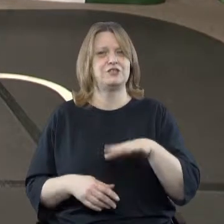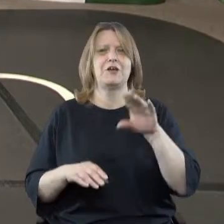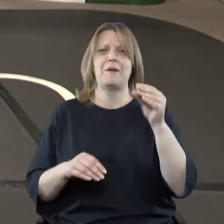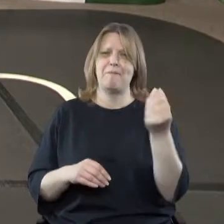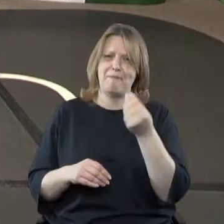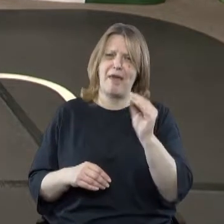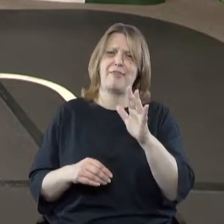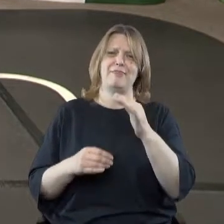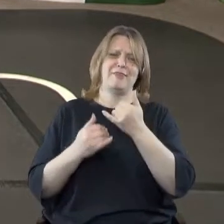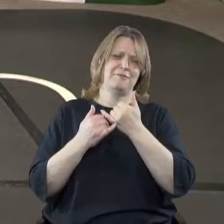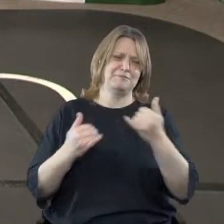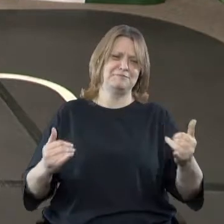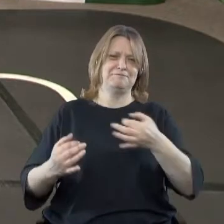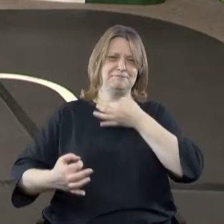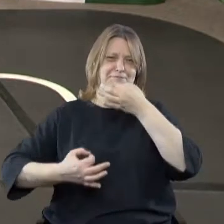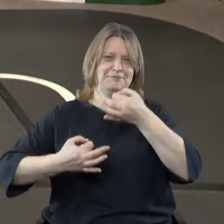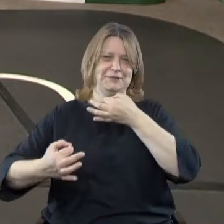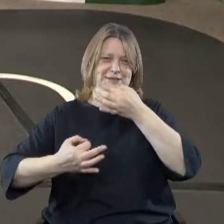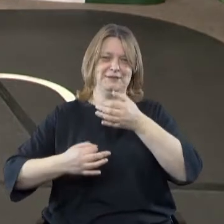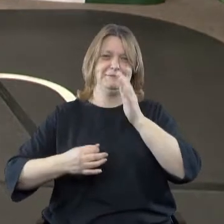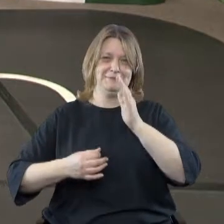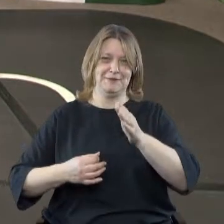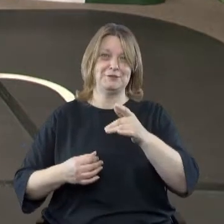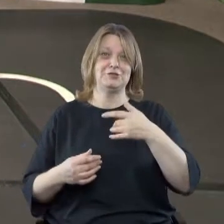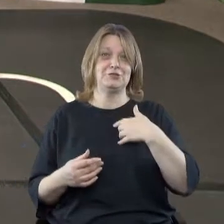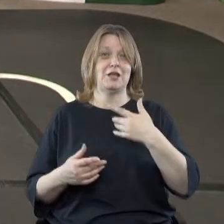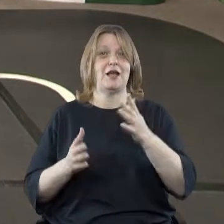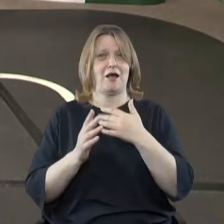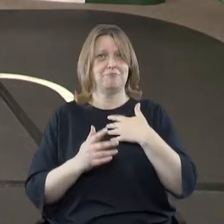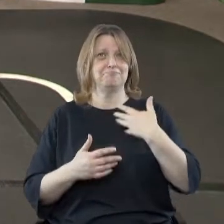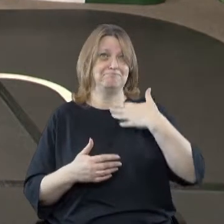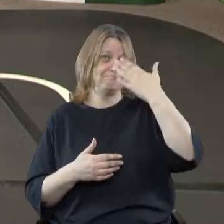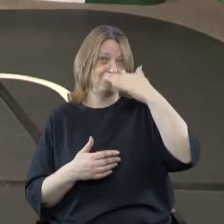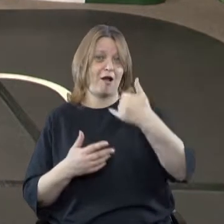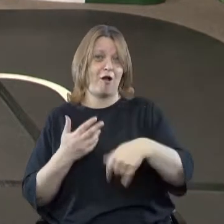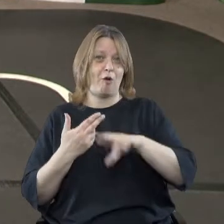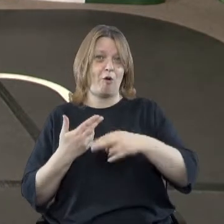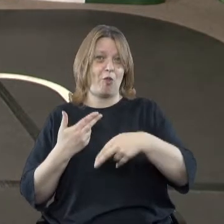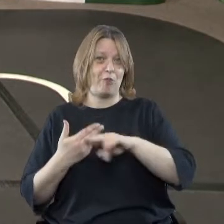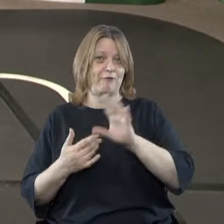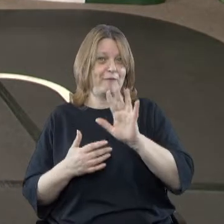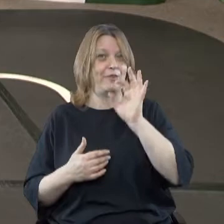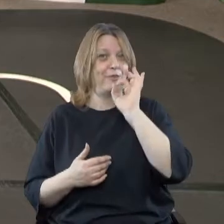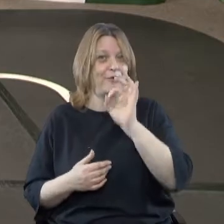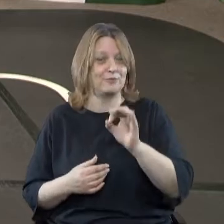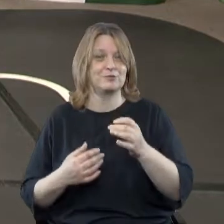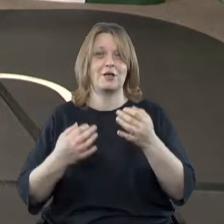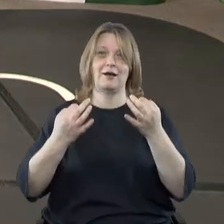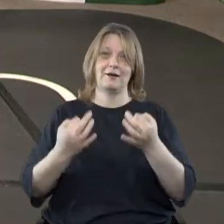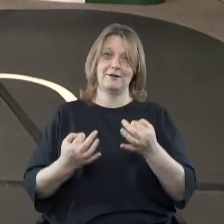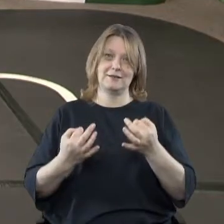zagadki, będą pytania. Mam nadzieję, że będziecie odpowiadać na nie śpiewająco. Teraz